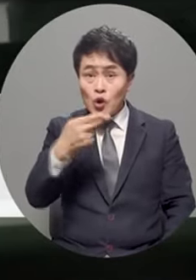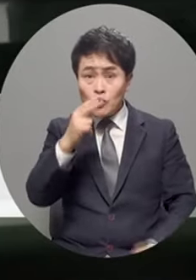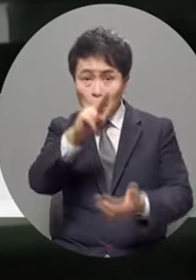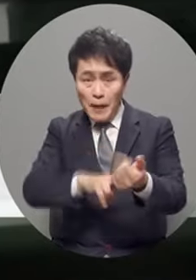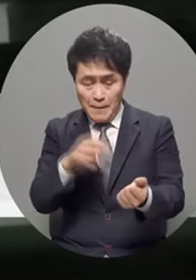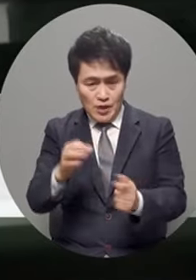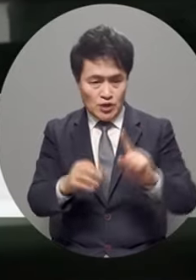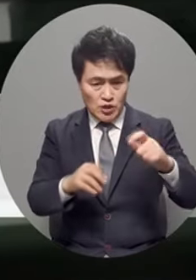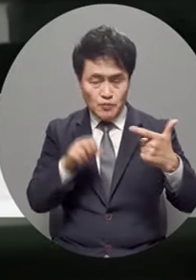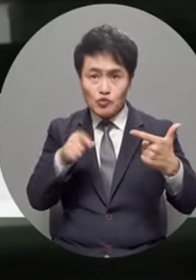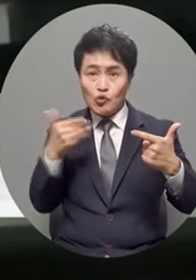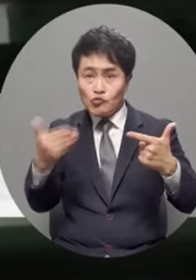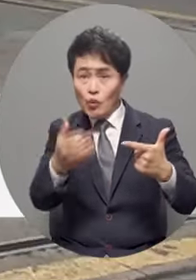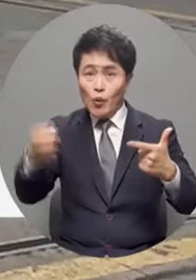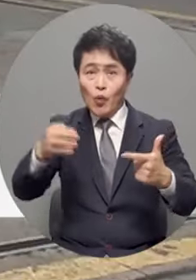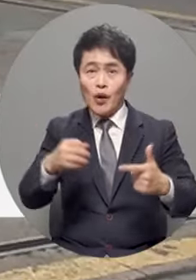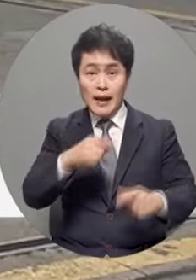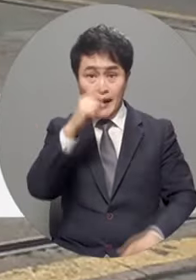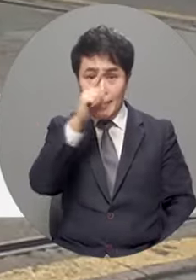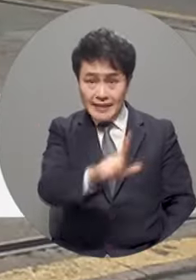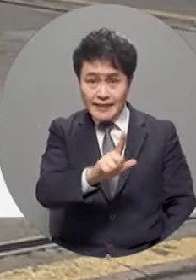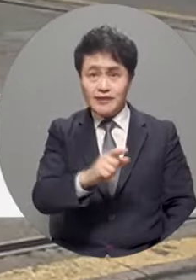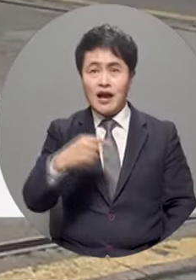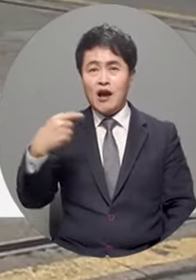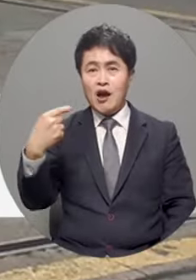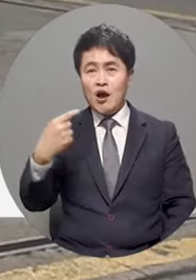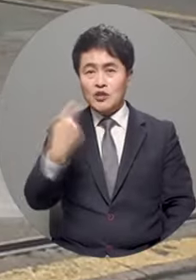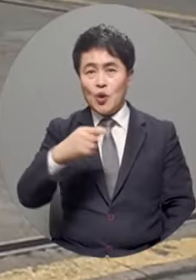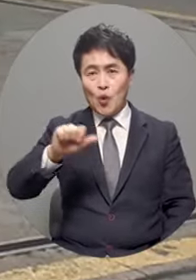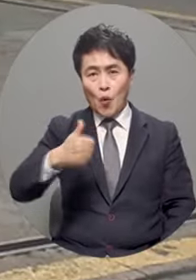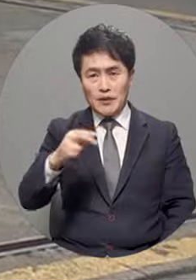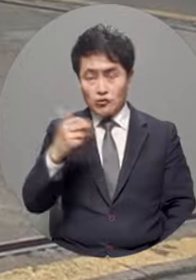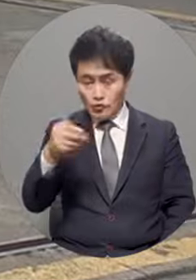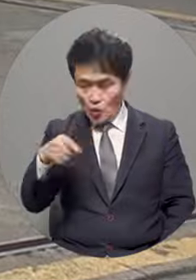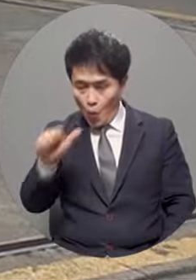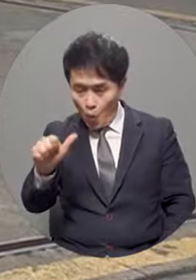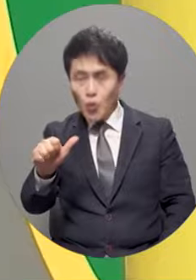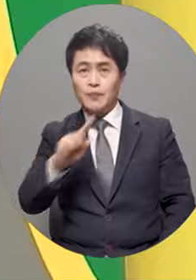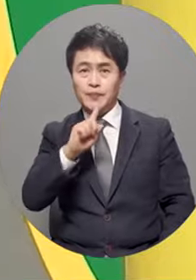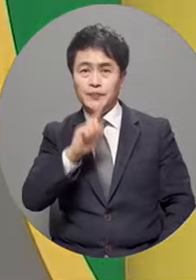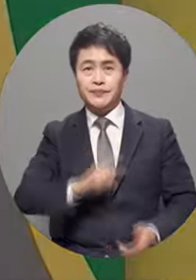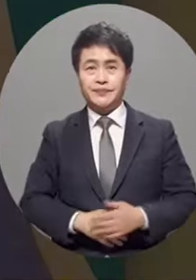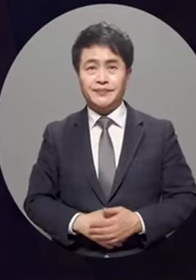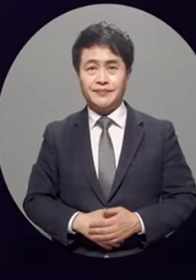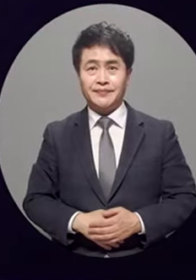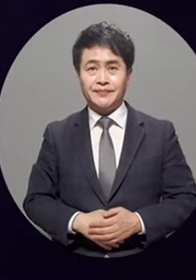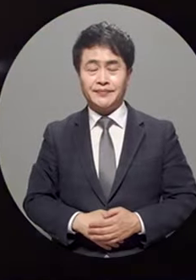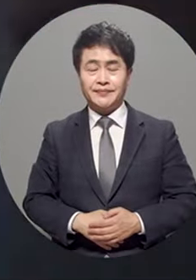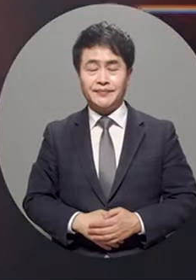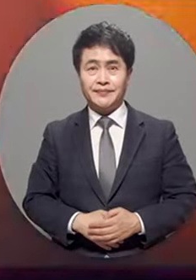판매가는 16.9원 오른 리터당 1529.5원을 기록했습니다.